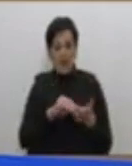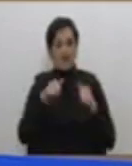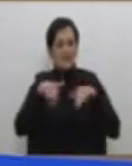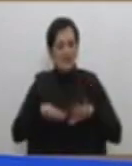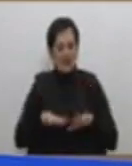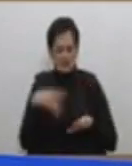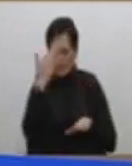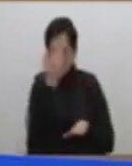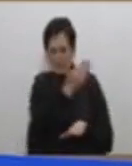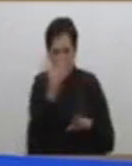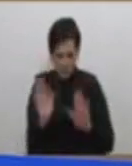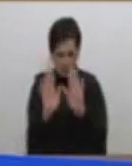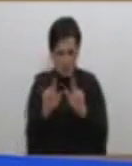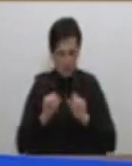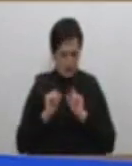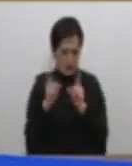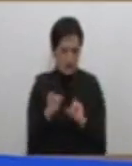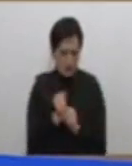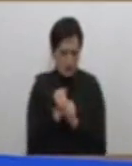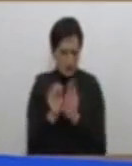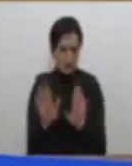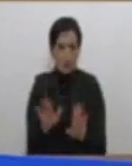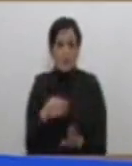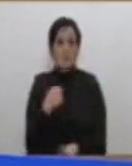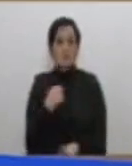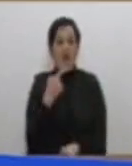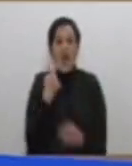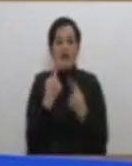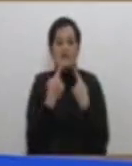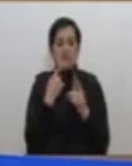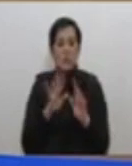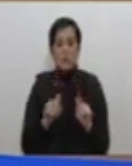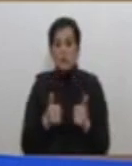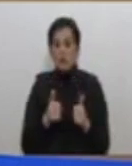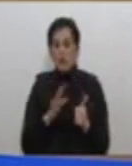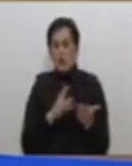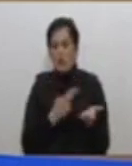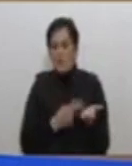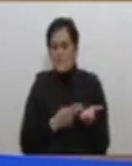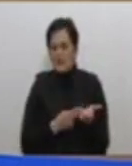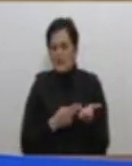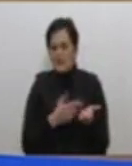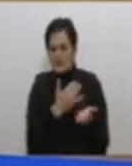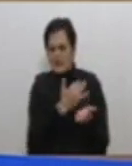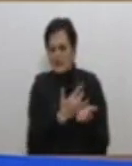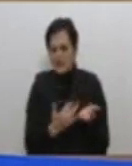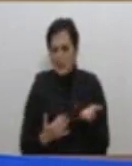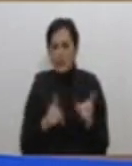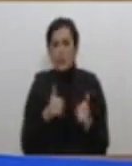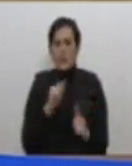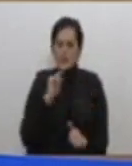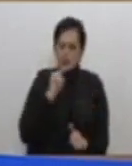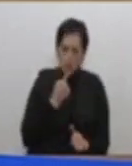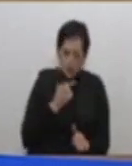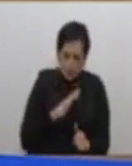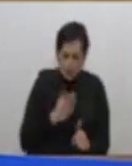მიგვინდია. Აღარ ვსაუბრობ იმასთან დაკავშირებით, თუ როგორი იყო მტკიცებულებების შემადგენლობა, რამდენად რთული იყო იმ